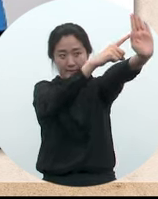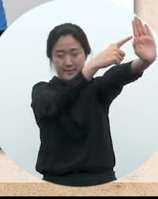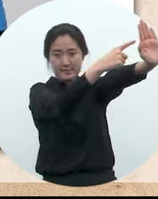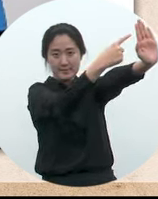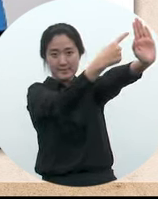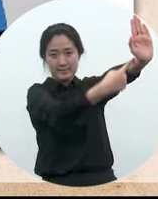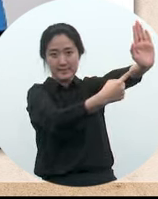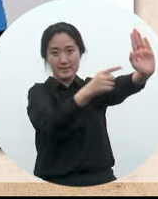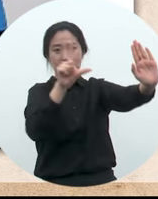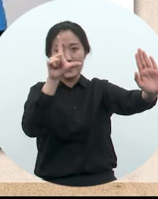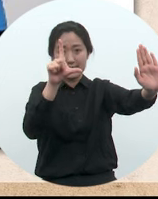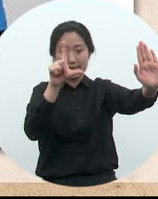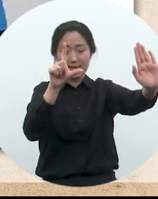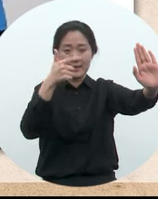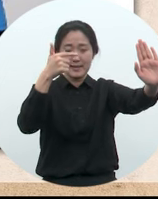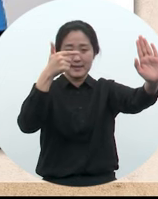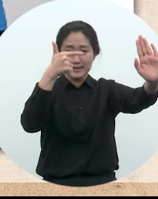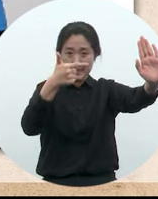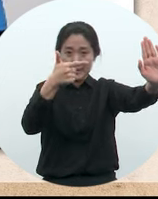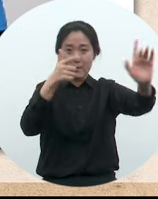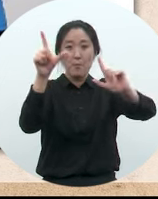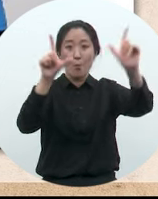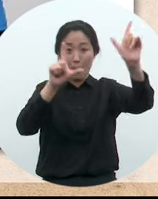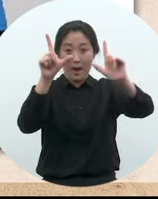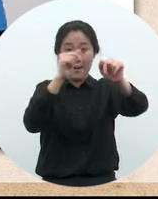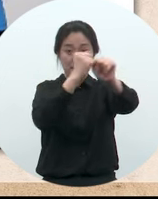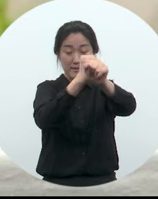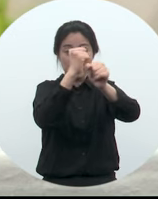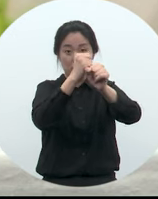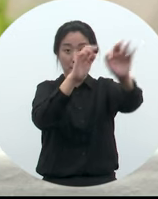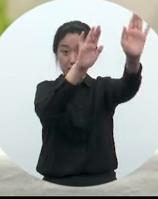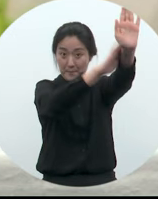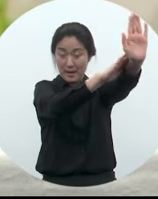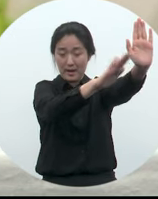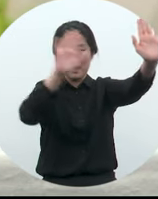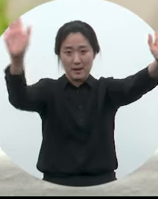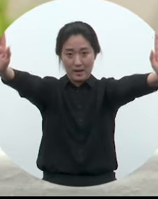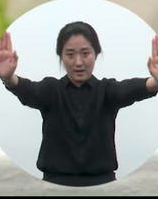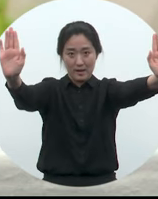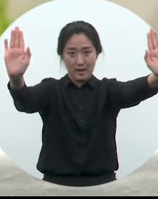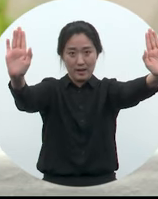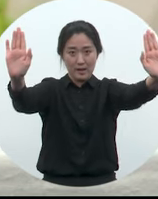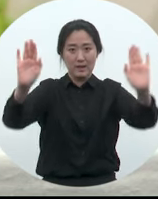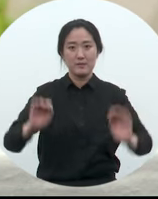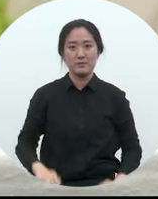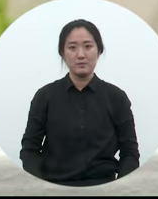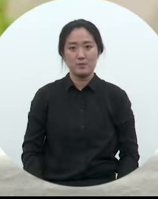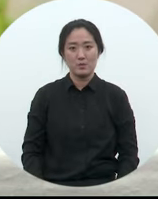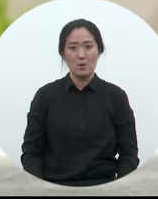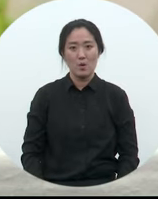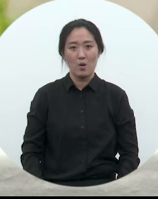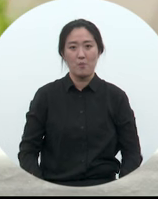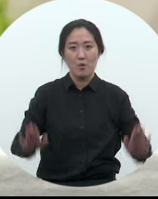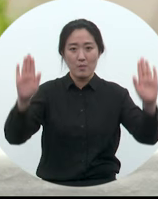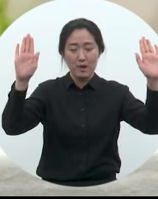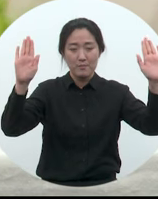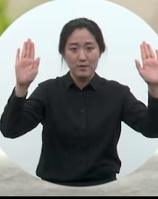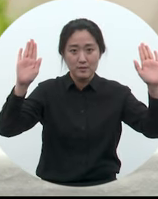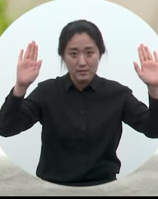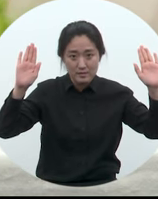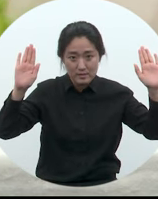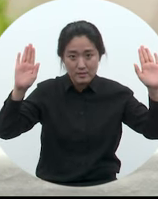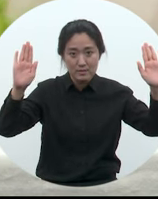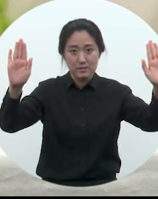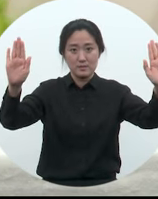발은 어깨 넓이 정도로 벌리고 문틀 밑에 발 앞쪽이 걸칠 정도로 한 자세에서 몸을